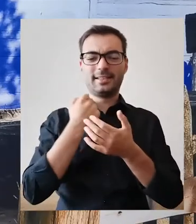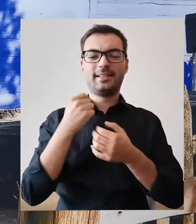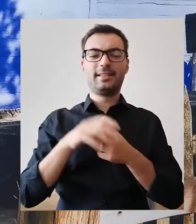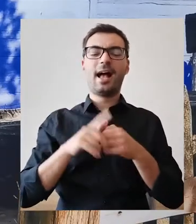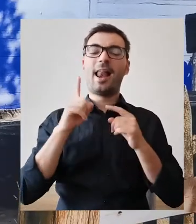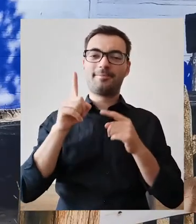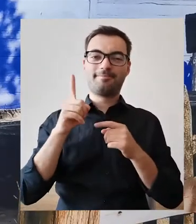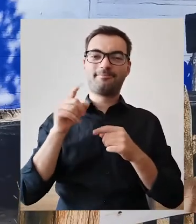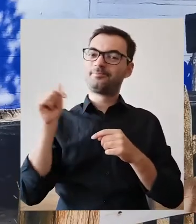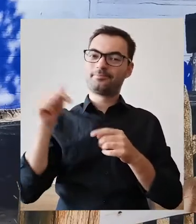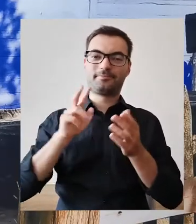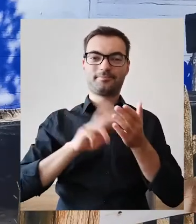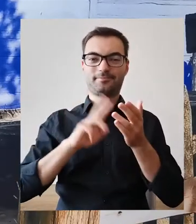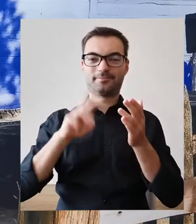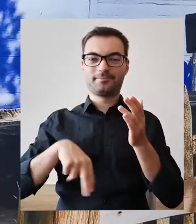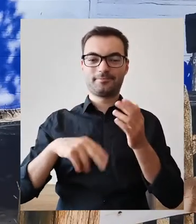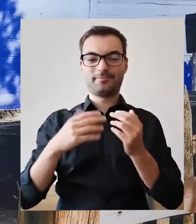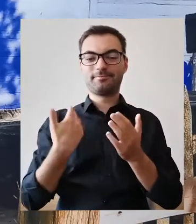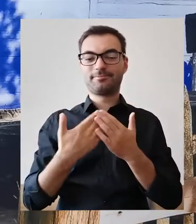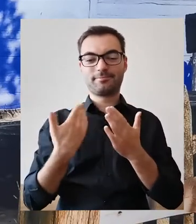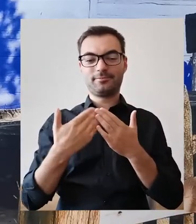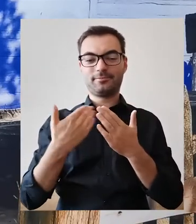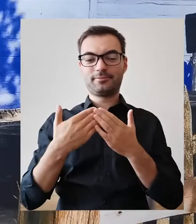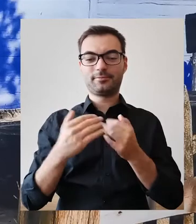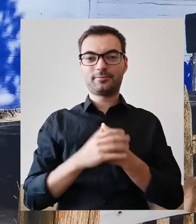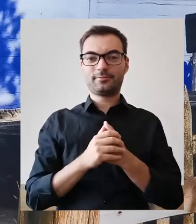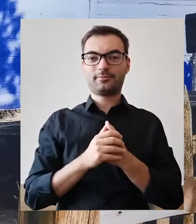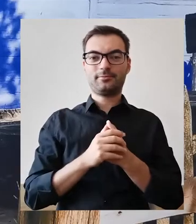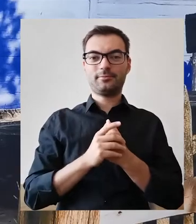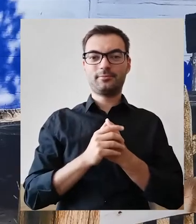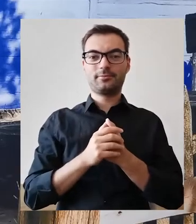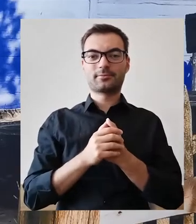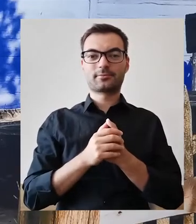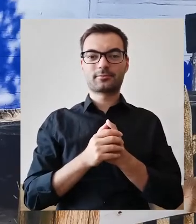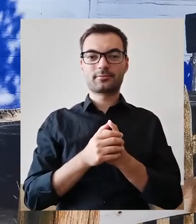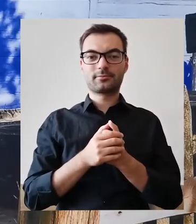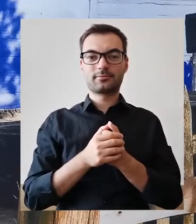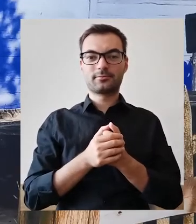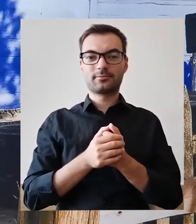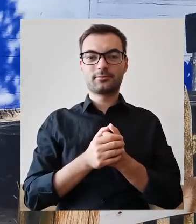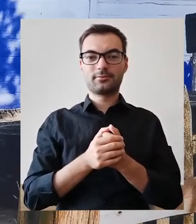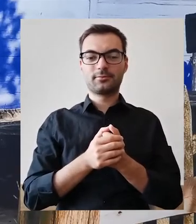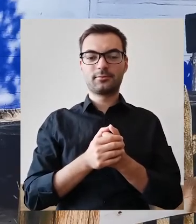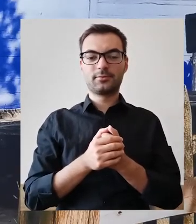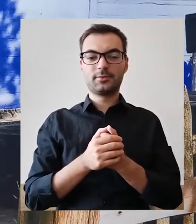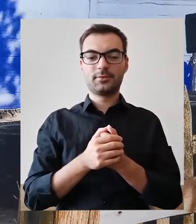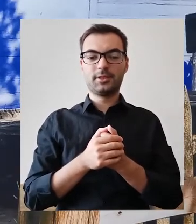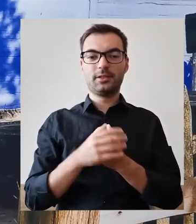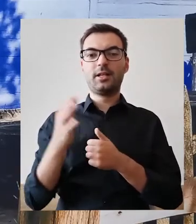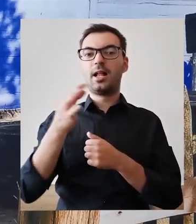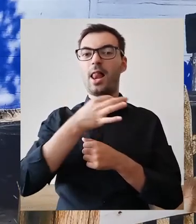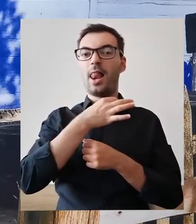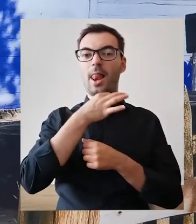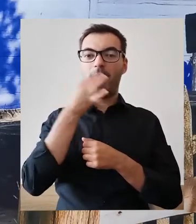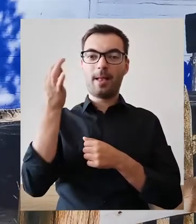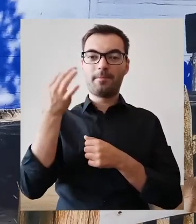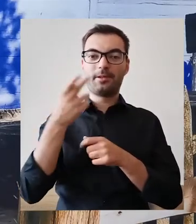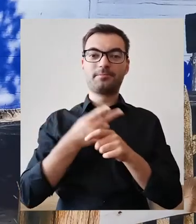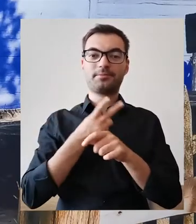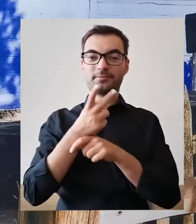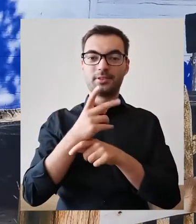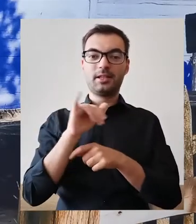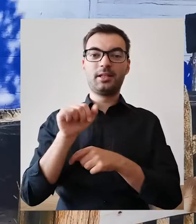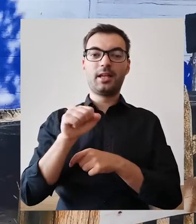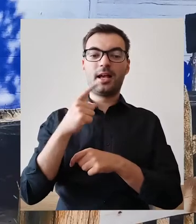niestety musiał ustąpić ponieważ zdecydowanie lepszy dostęp do tronu miała